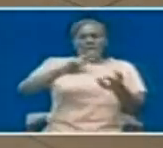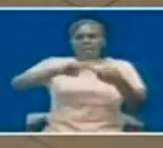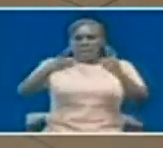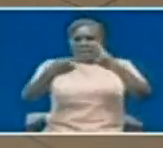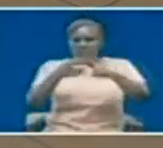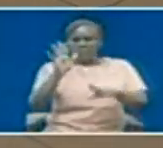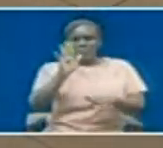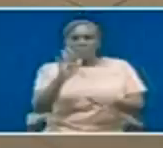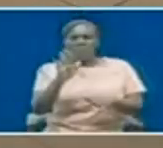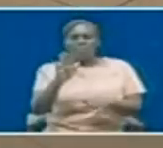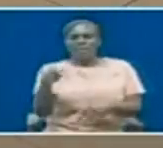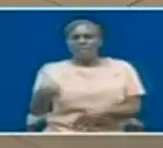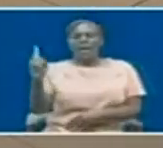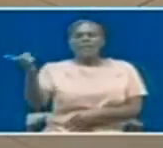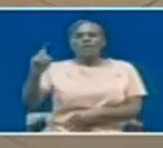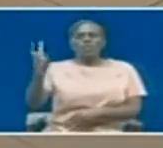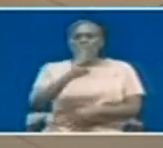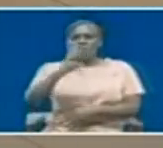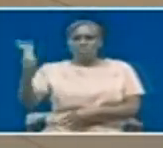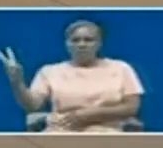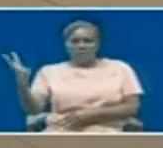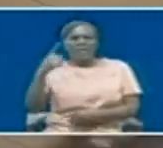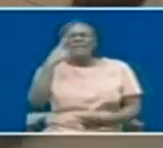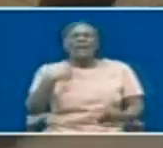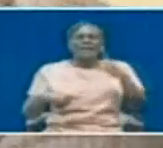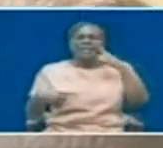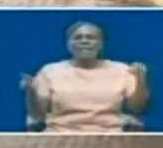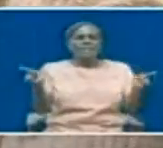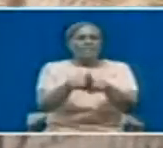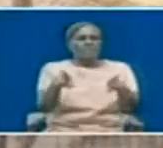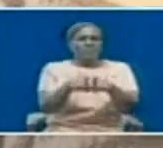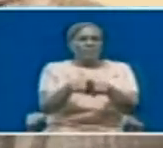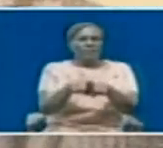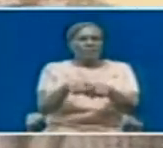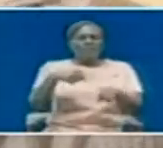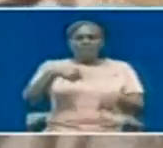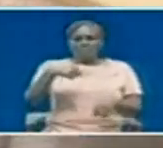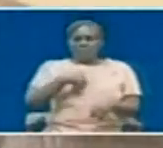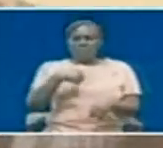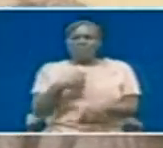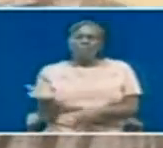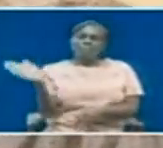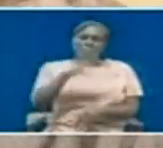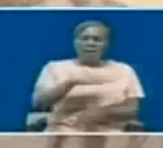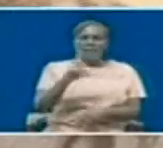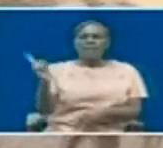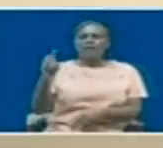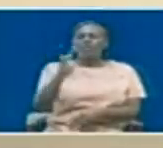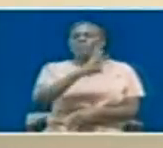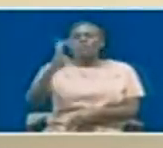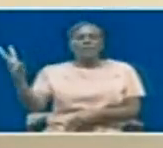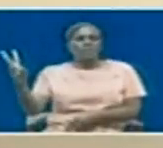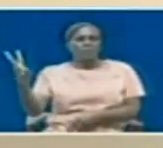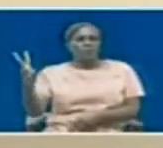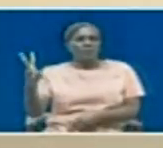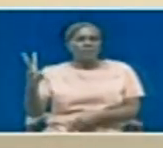mmoja aishie mtaani Nairobi West. Ana kilio sawia na wenzake. I will go back to Nairobi West.